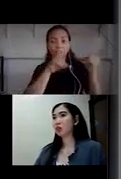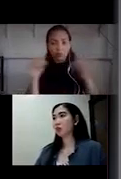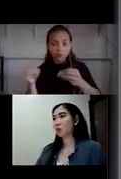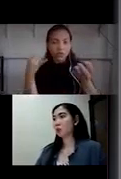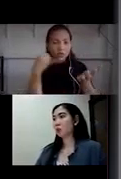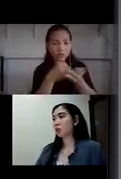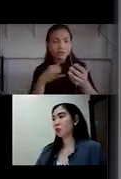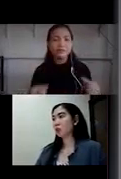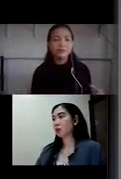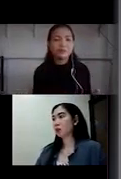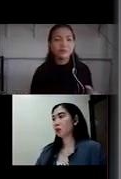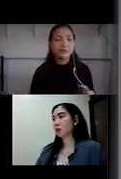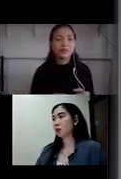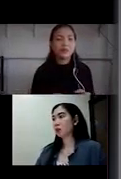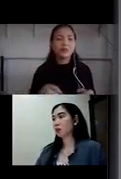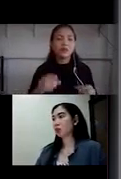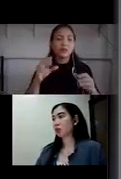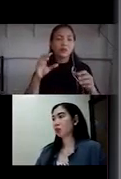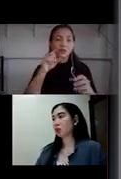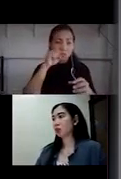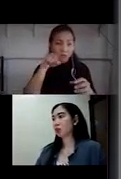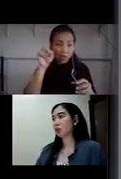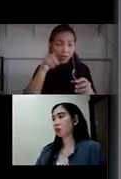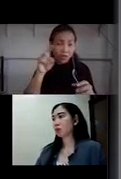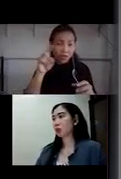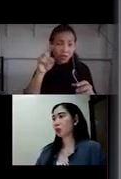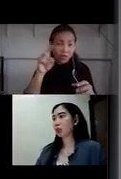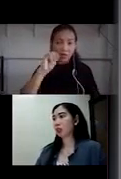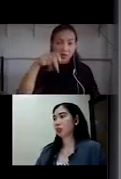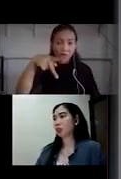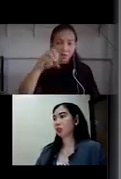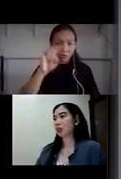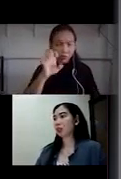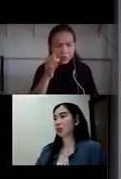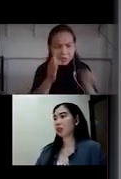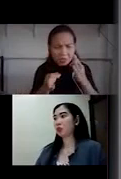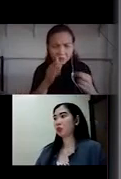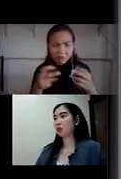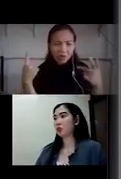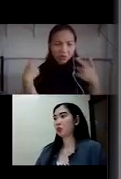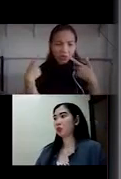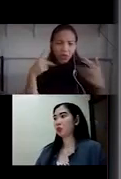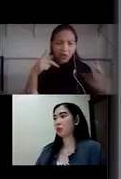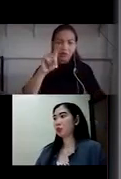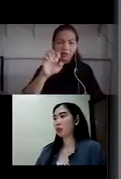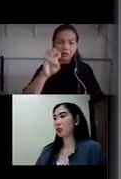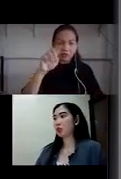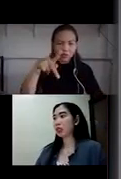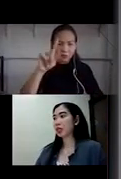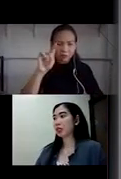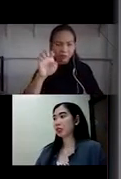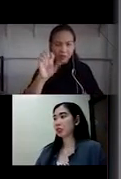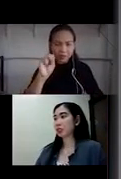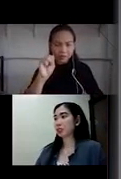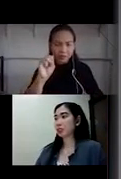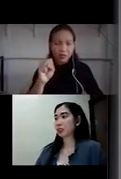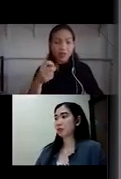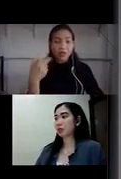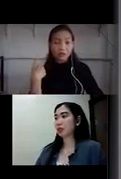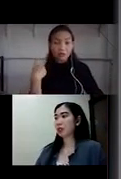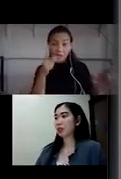muna yung compose if meron na kayong templates yan. Yan. So, dito po sa 3